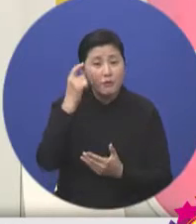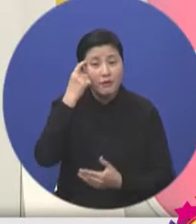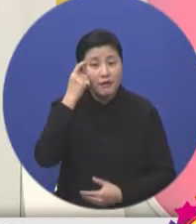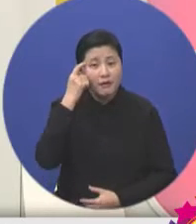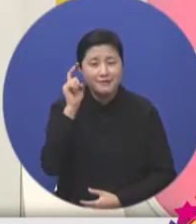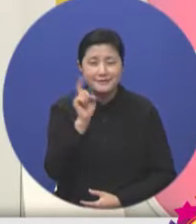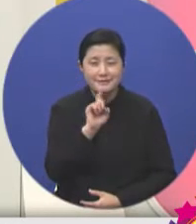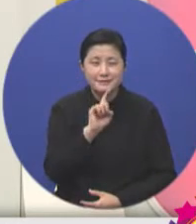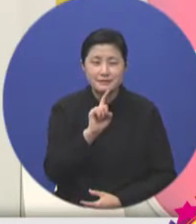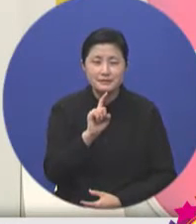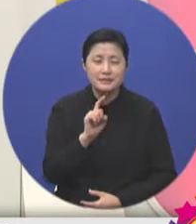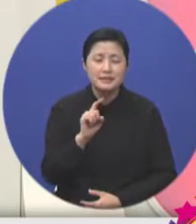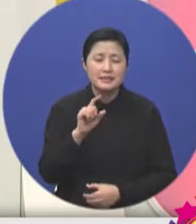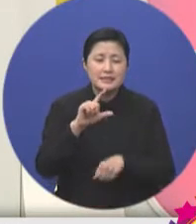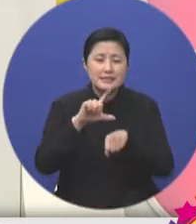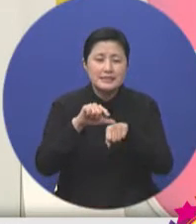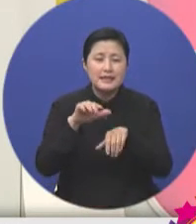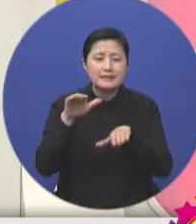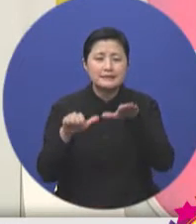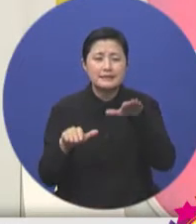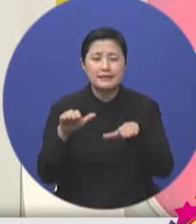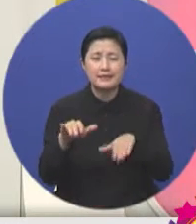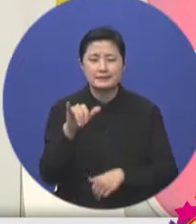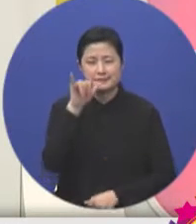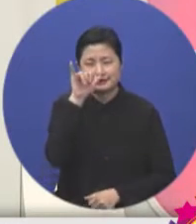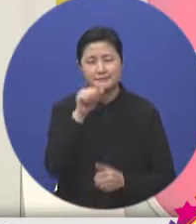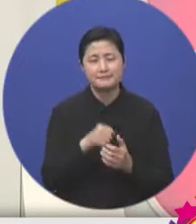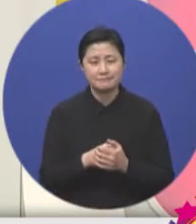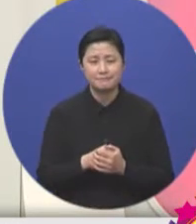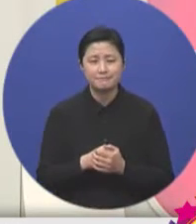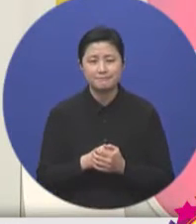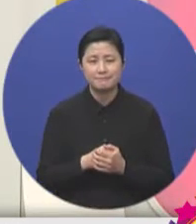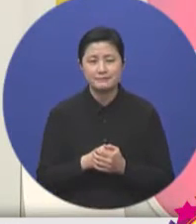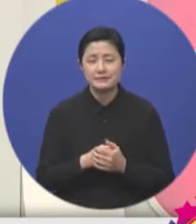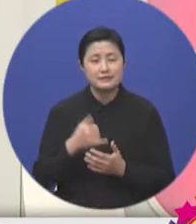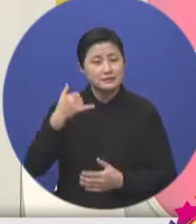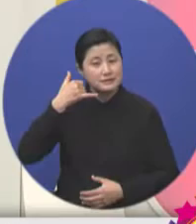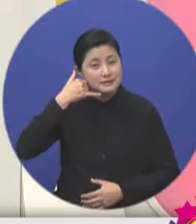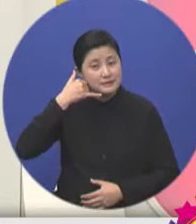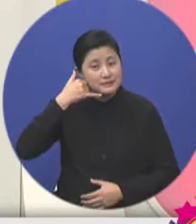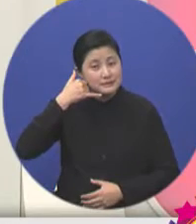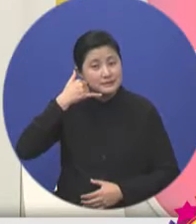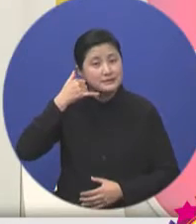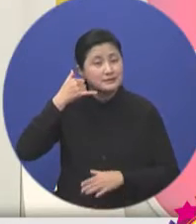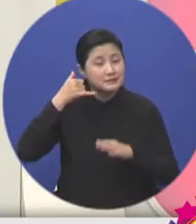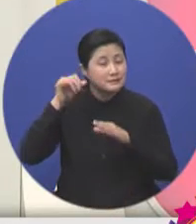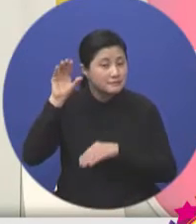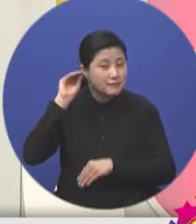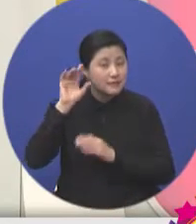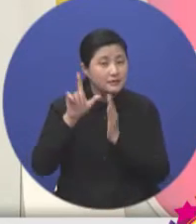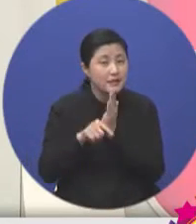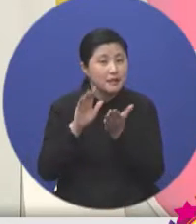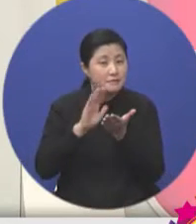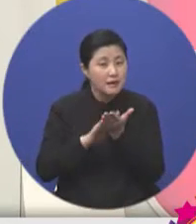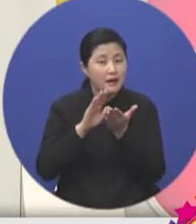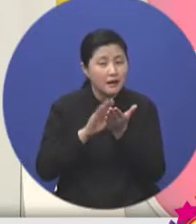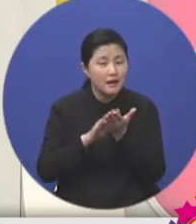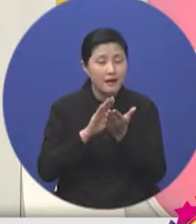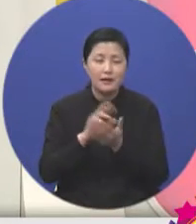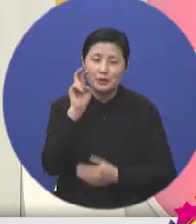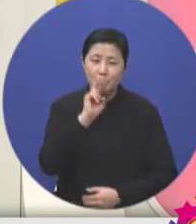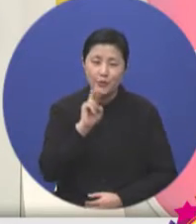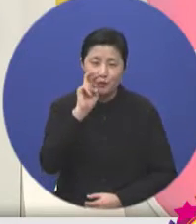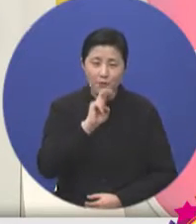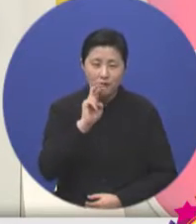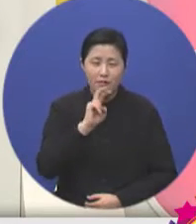좀 이게 타이밍이 조금 있다 하더라고요. 그래요. 이 수화기를 들으면서 박자를 세면서 부른다는